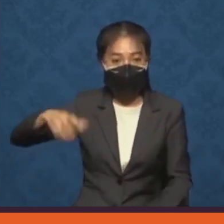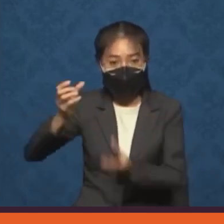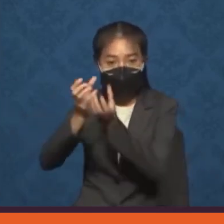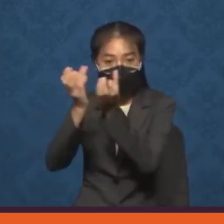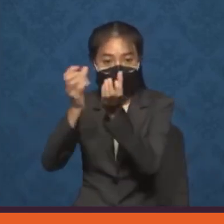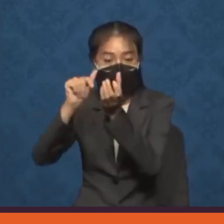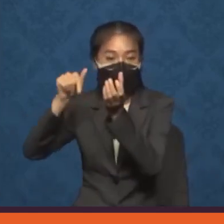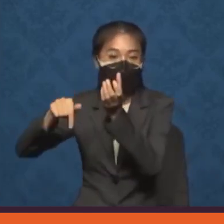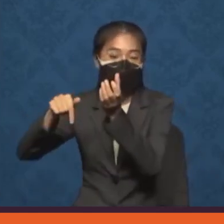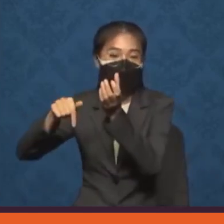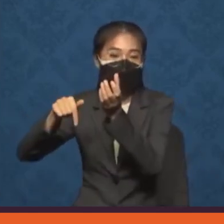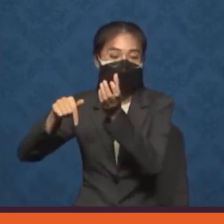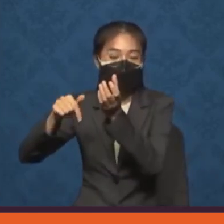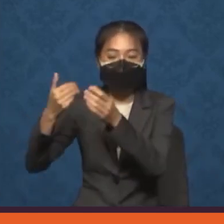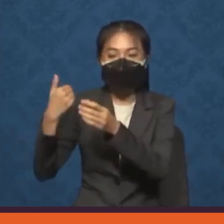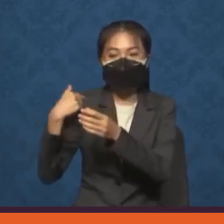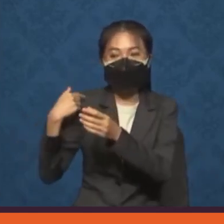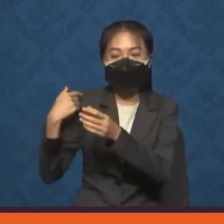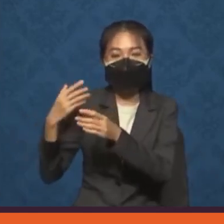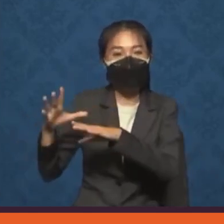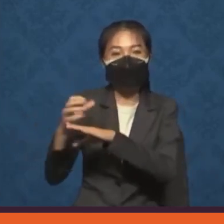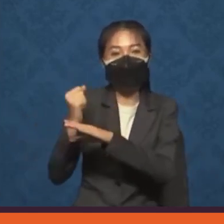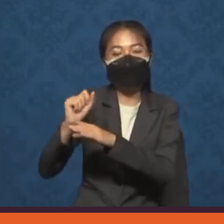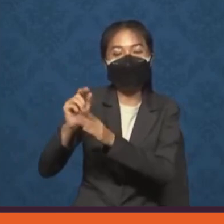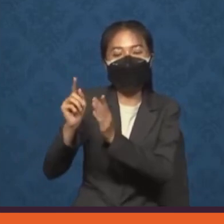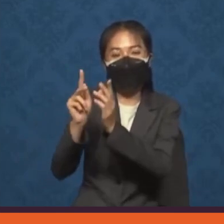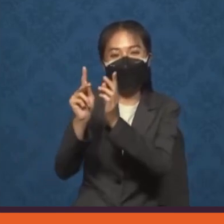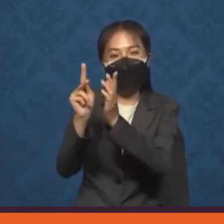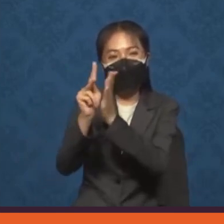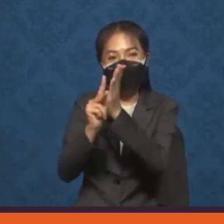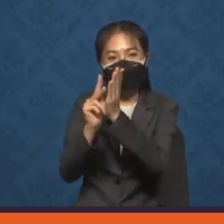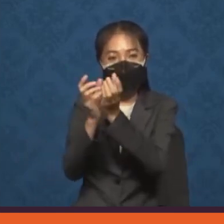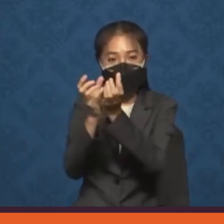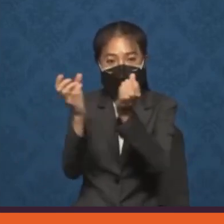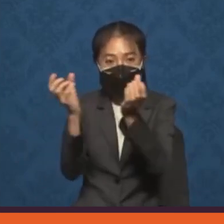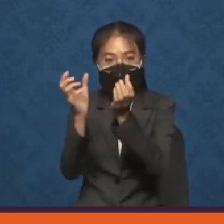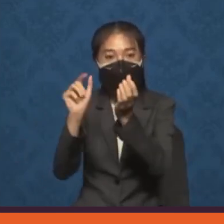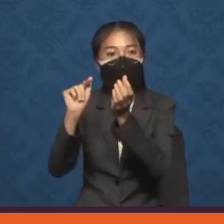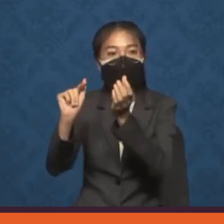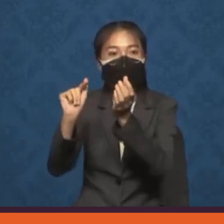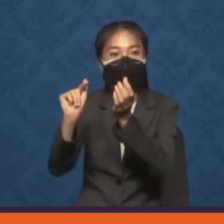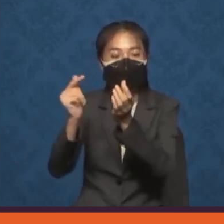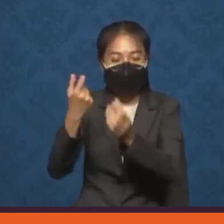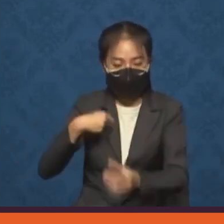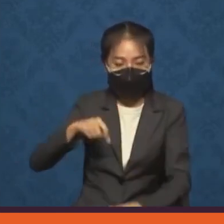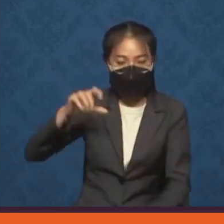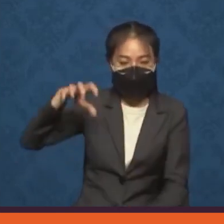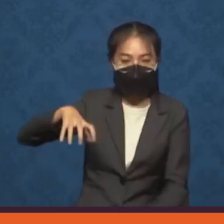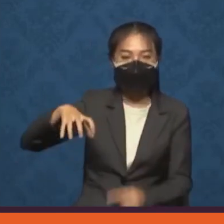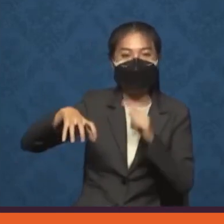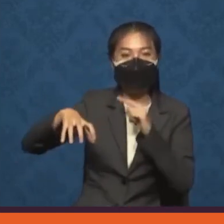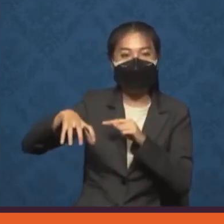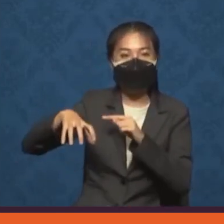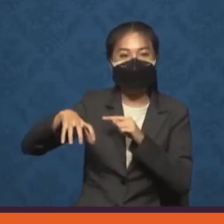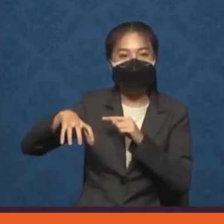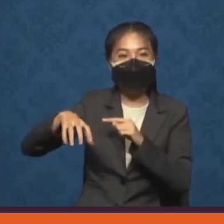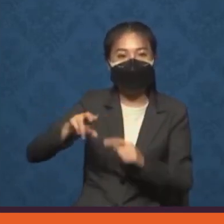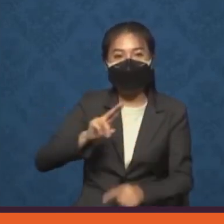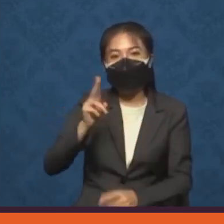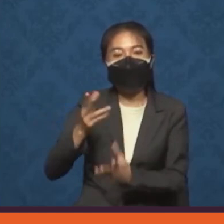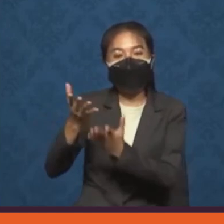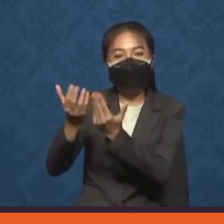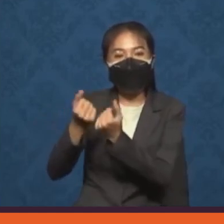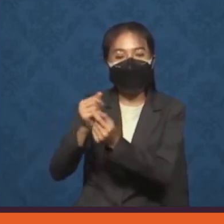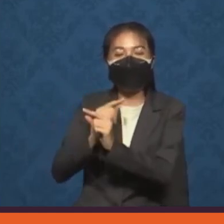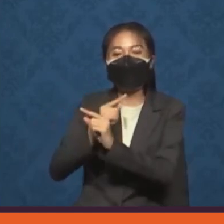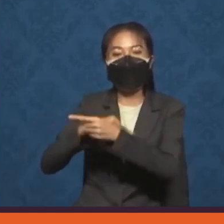ที่รับมาจากรัฐธรรมนูญคือถ้าไม่มีรัฐธรรมนูญก็ไม่มีศาลรัฐธรรมนูญดังนั้นอำนาจทุกอย่างที่ศาลรัฐธรรมนูญใช้คือรับมาจากรัฐธรร